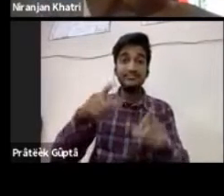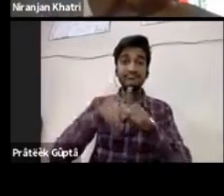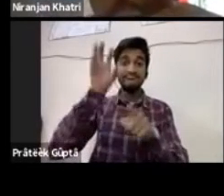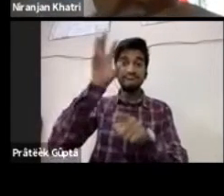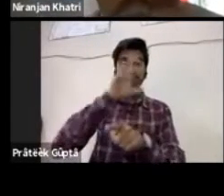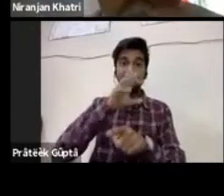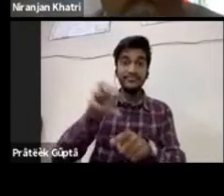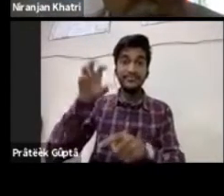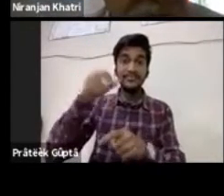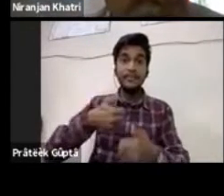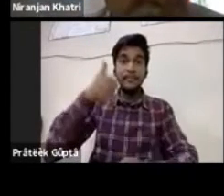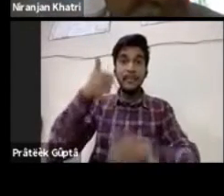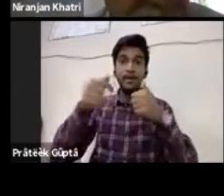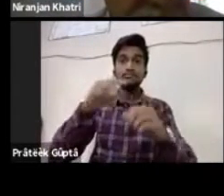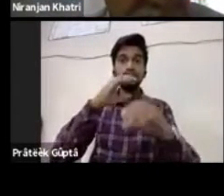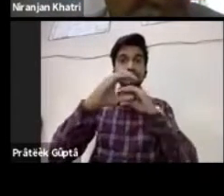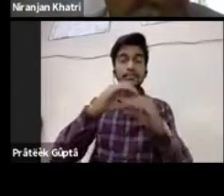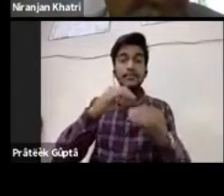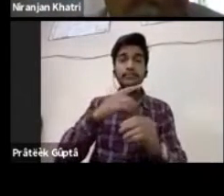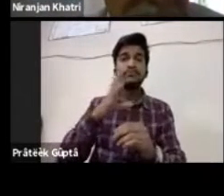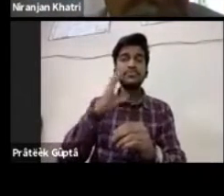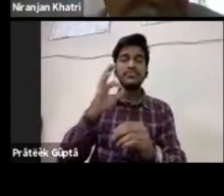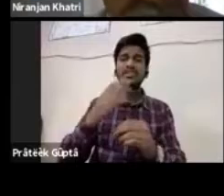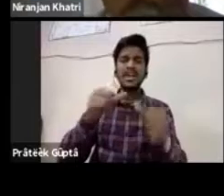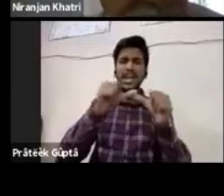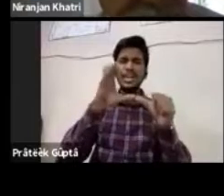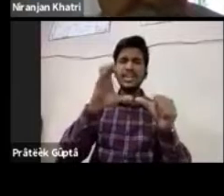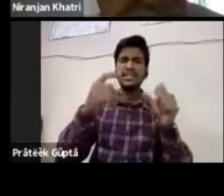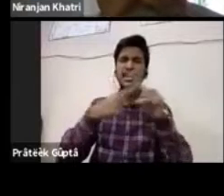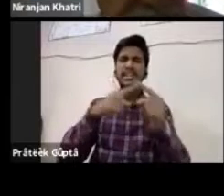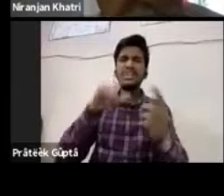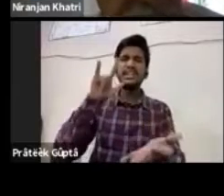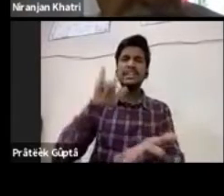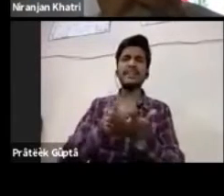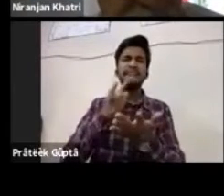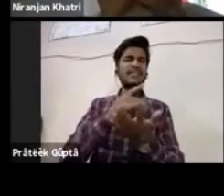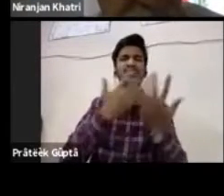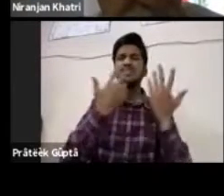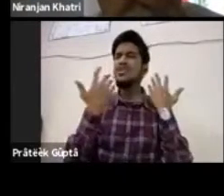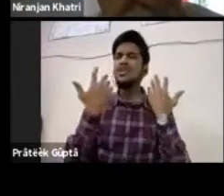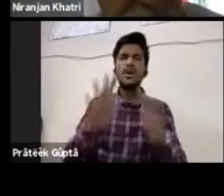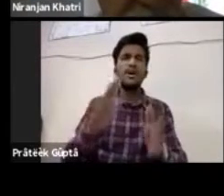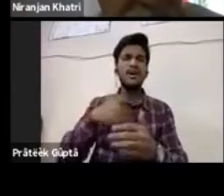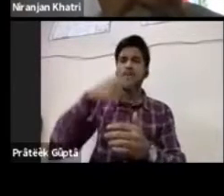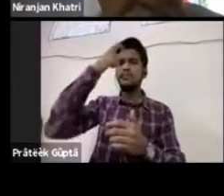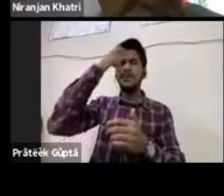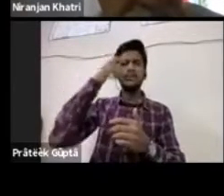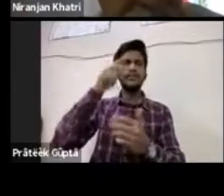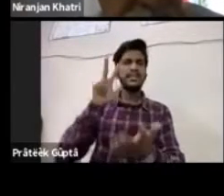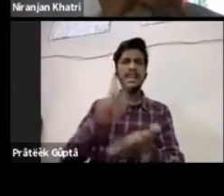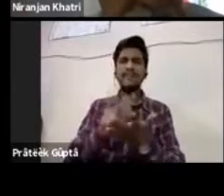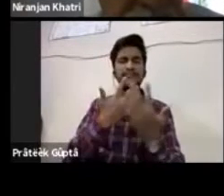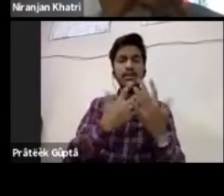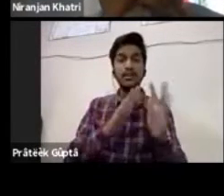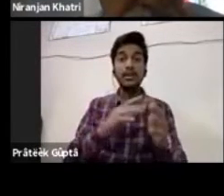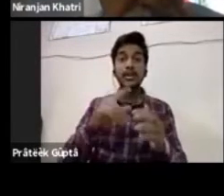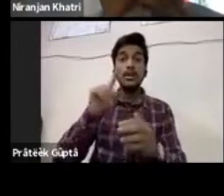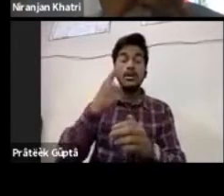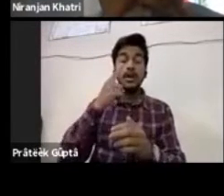मेरा मानना है कि एक्ट कोई भी बन जाए बट उसका लागू तभी हो सकता है वो सक्सेसफुली,